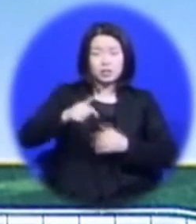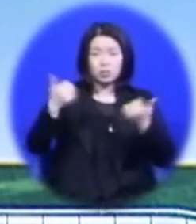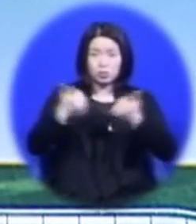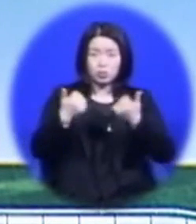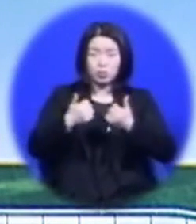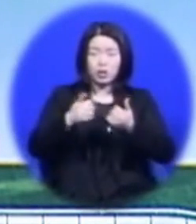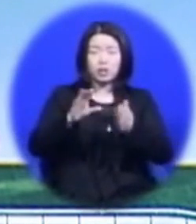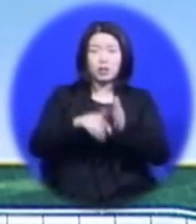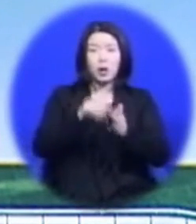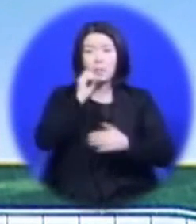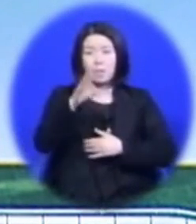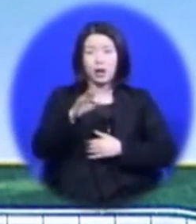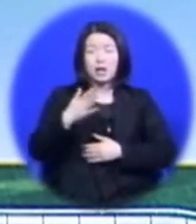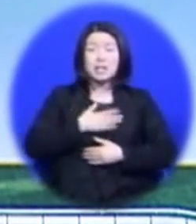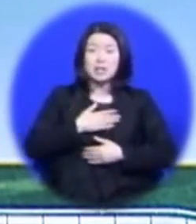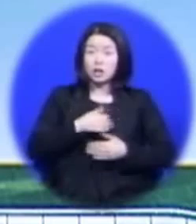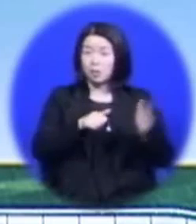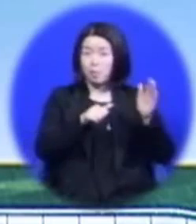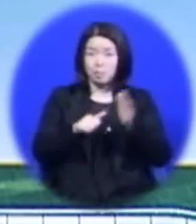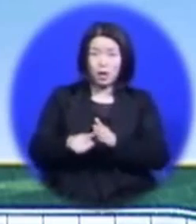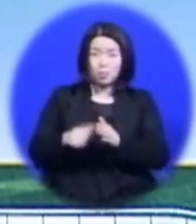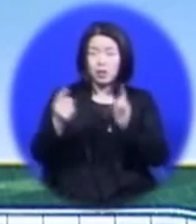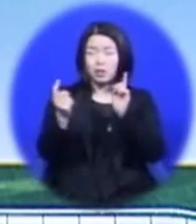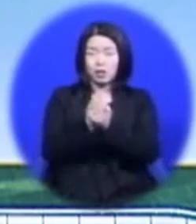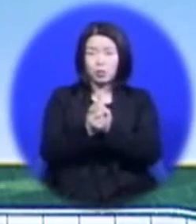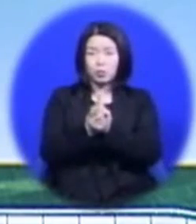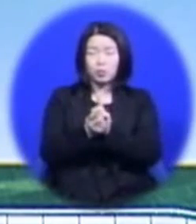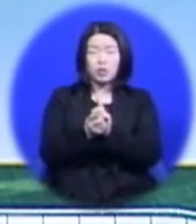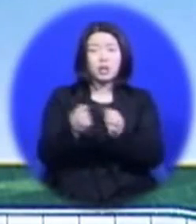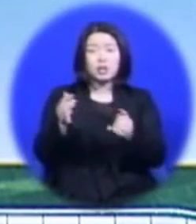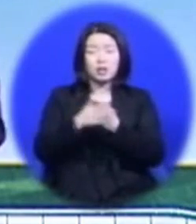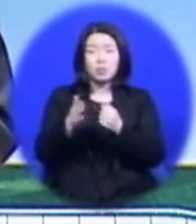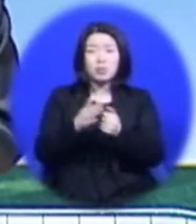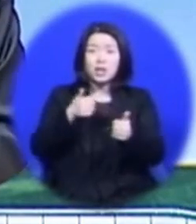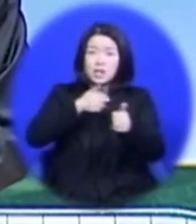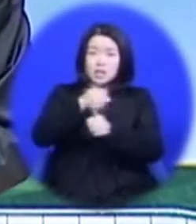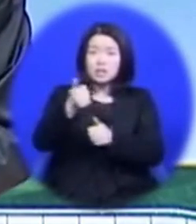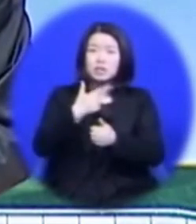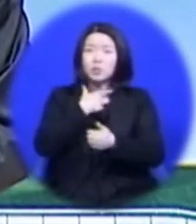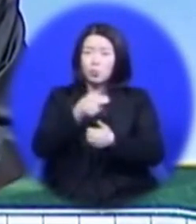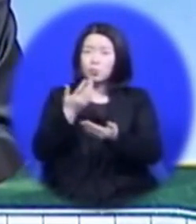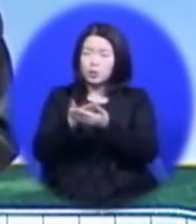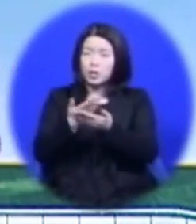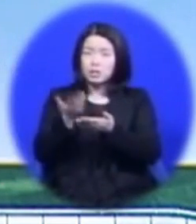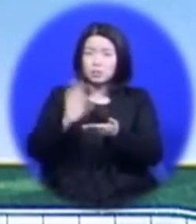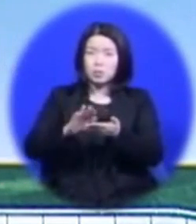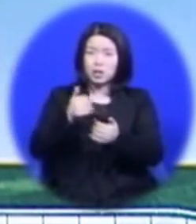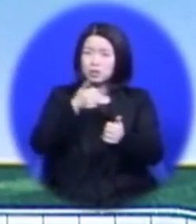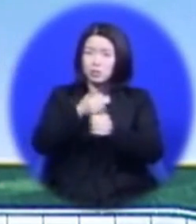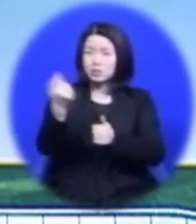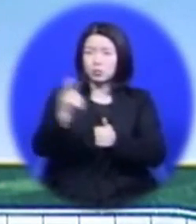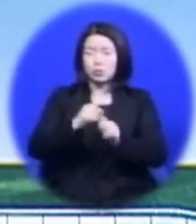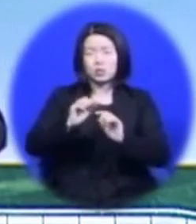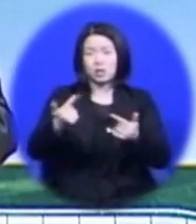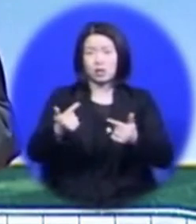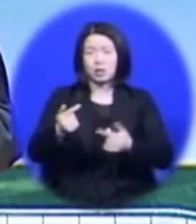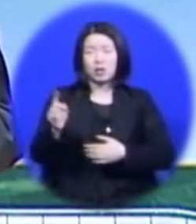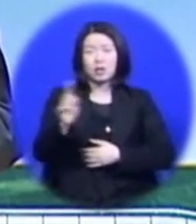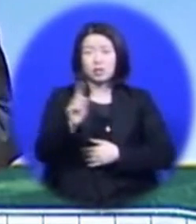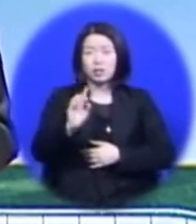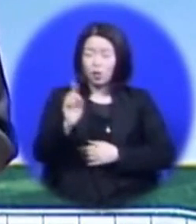패배를 당했고 그래서 승리를 간구했으나 승리는 도무지 오지 않았습니다. 그러나 어느 날